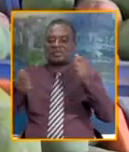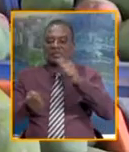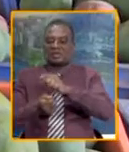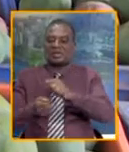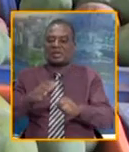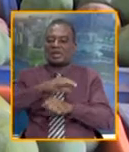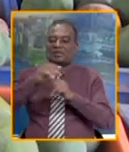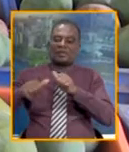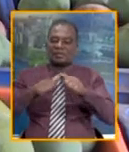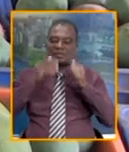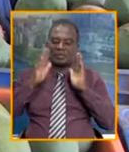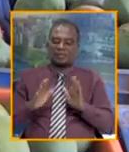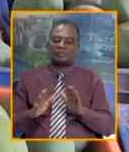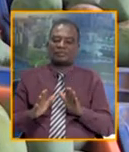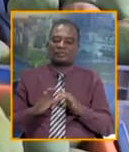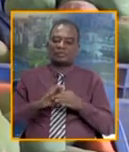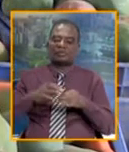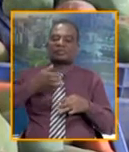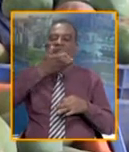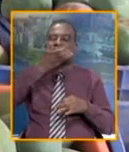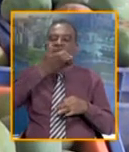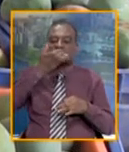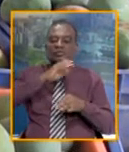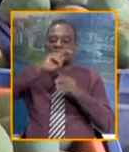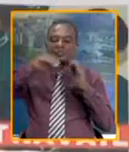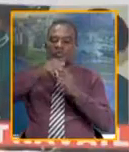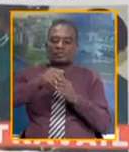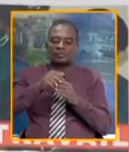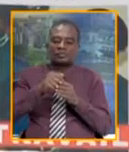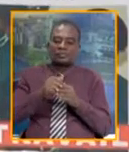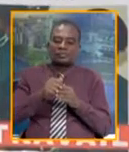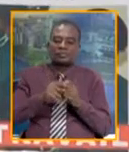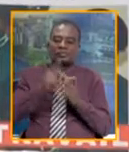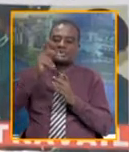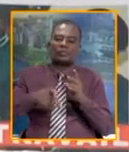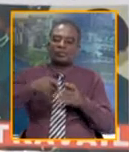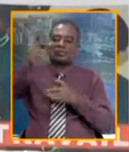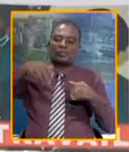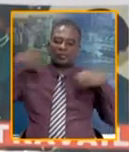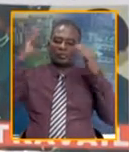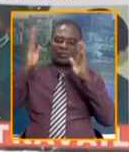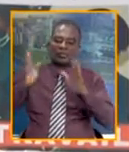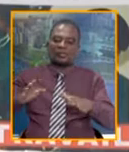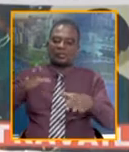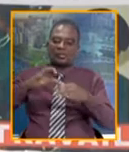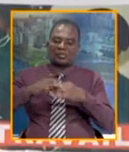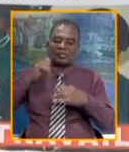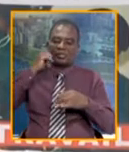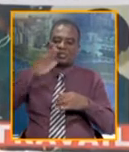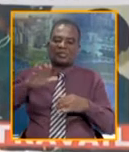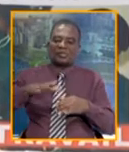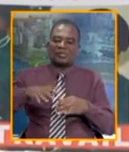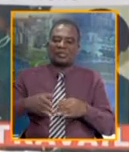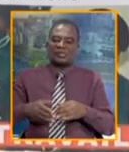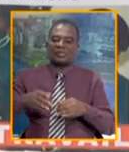et de tous les acteurs de la filière. Au total, ce programme permettra aux femmes de Sinematiali de